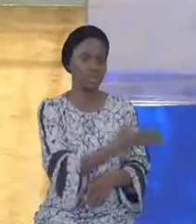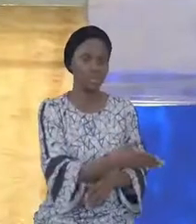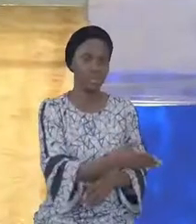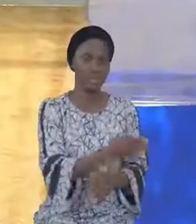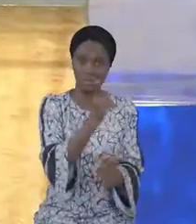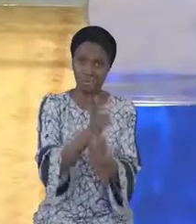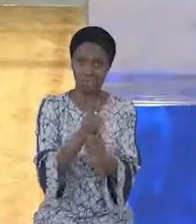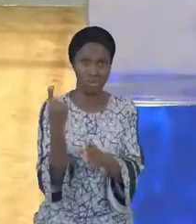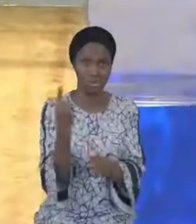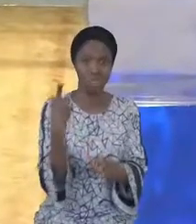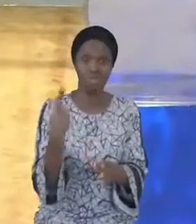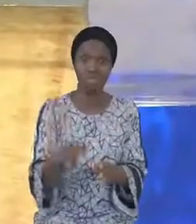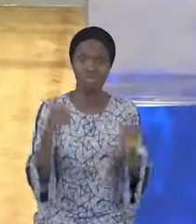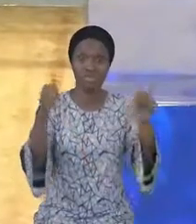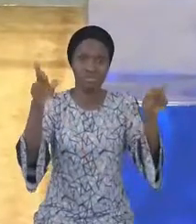sacrificateur là-bas.